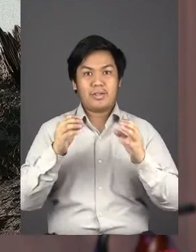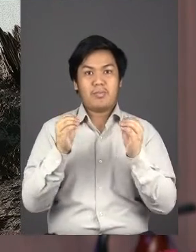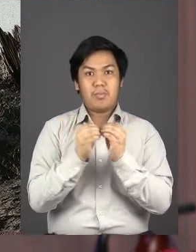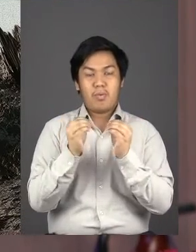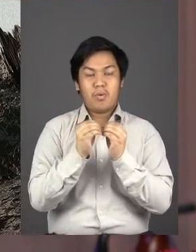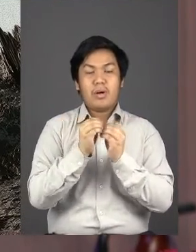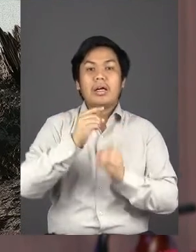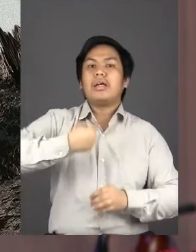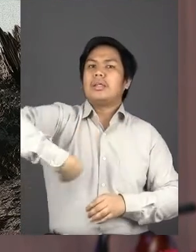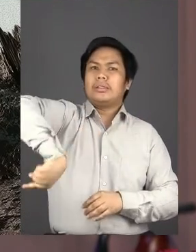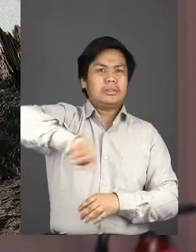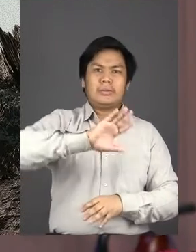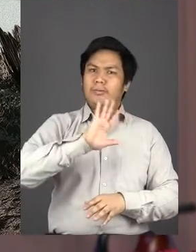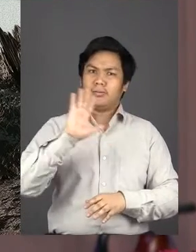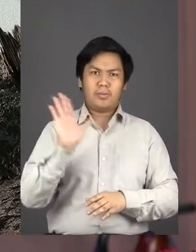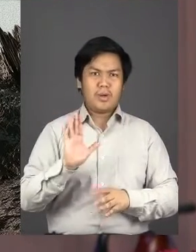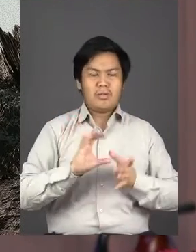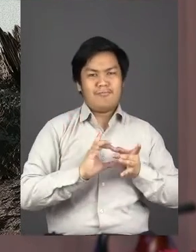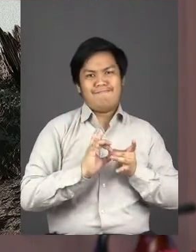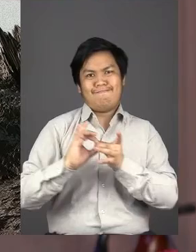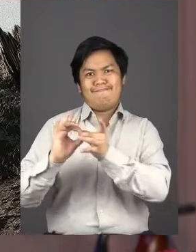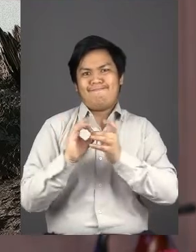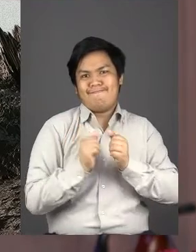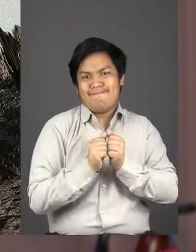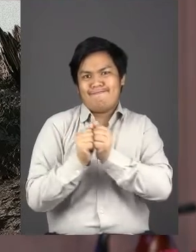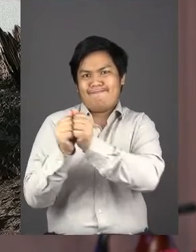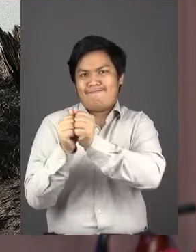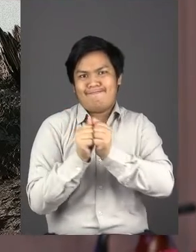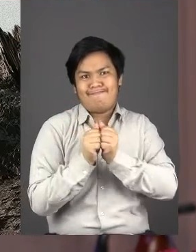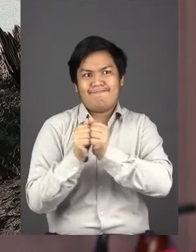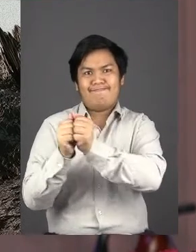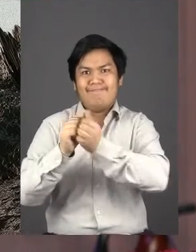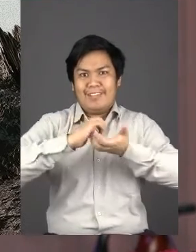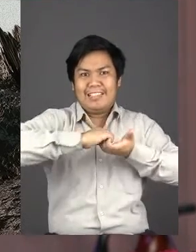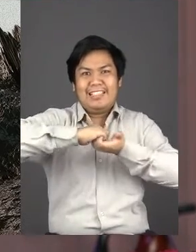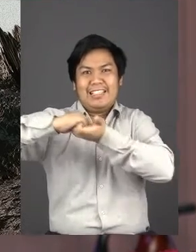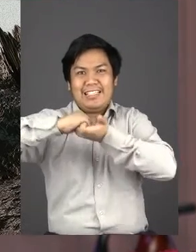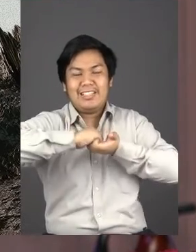tayo dapat partner. Partner is kasama ka.